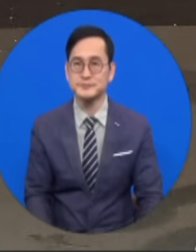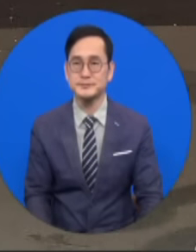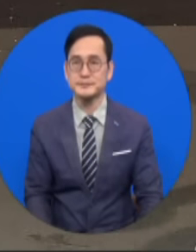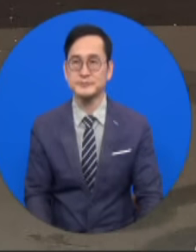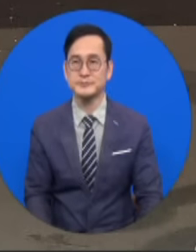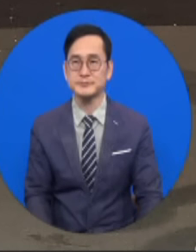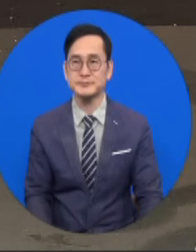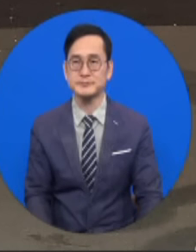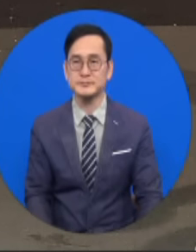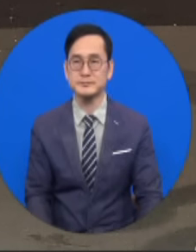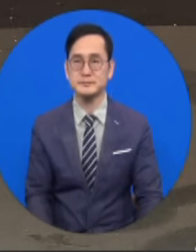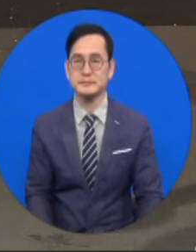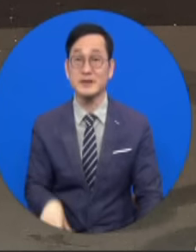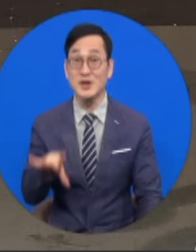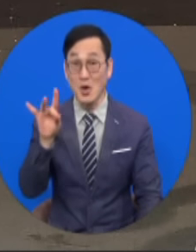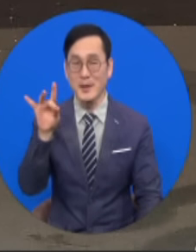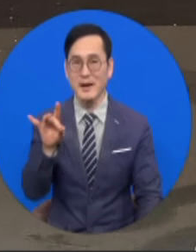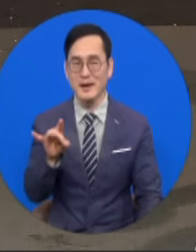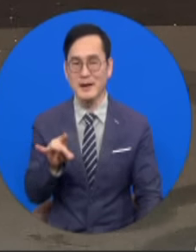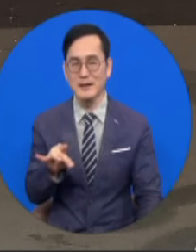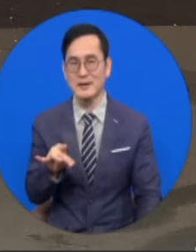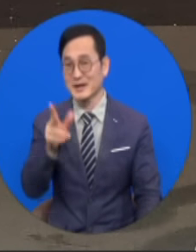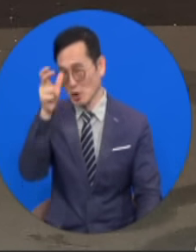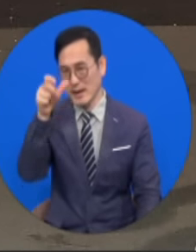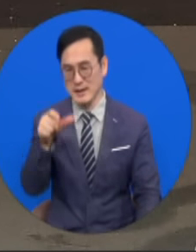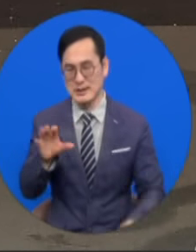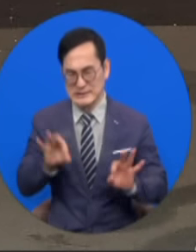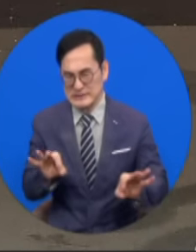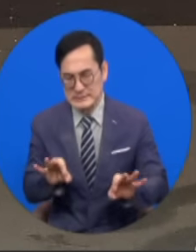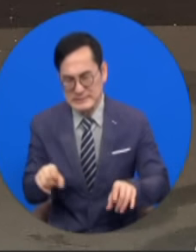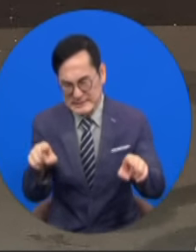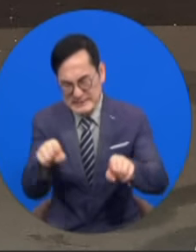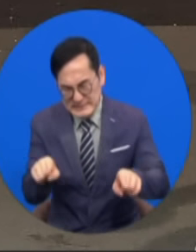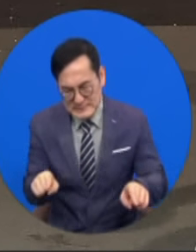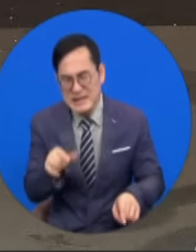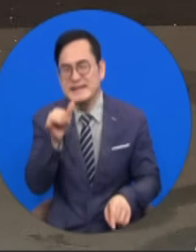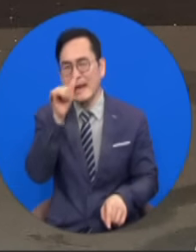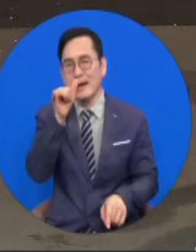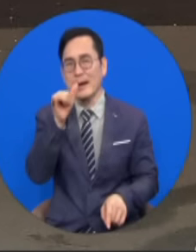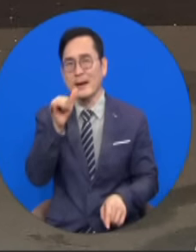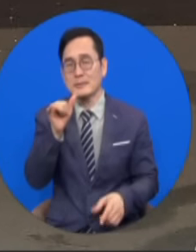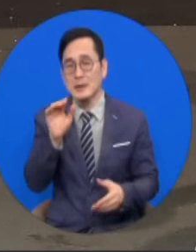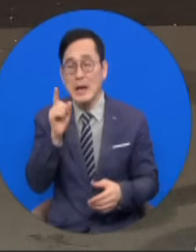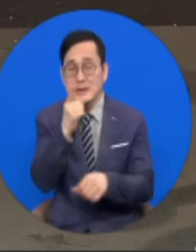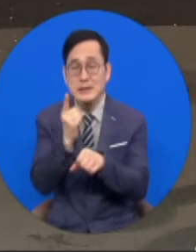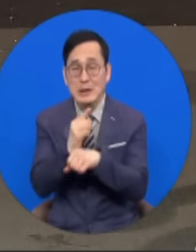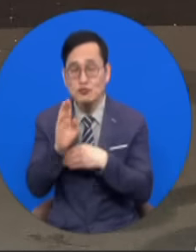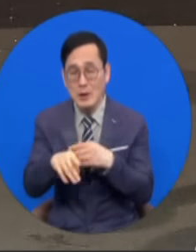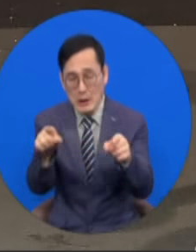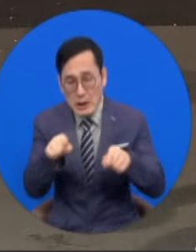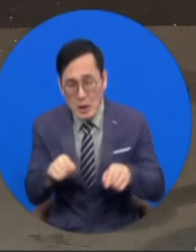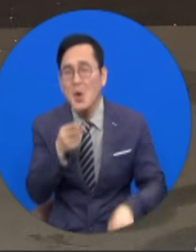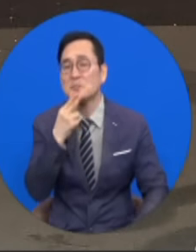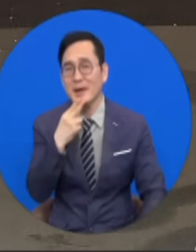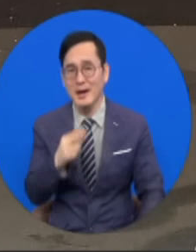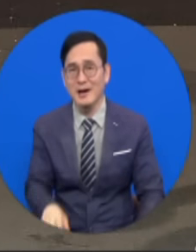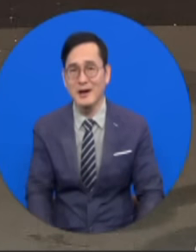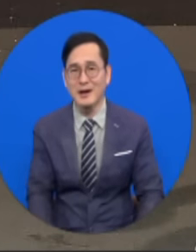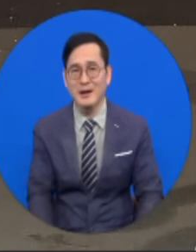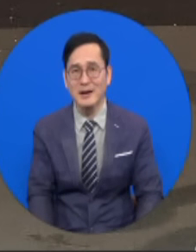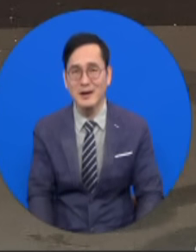나옵니다 사고 현장의 스키드 마크를 확인했다고 발표했다가 한시간 뒤 아 스키드 마크는 없었다 유류물 흔적을